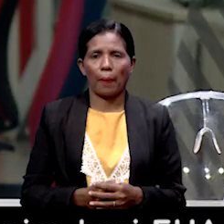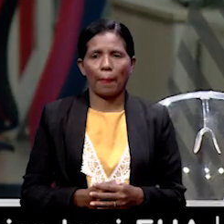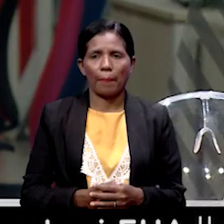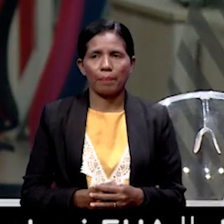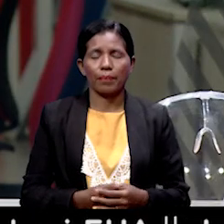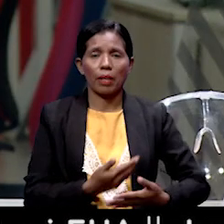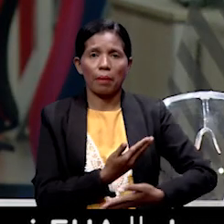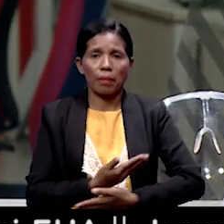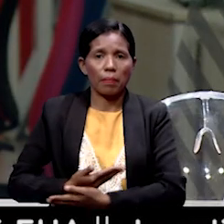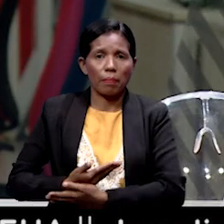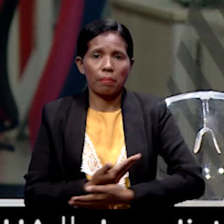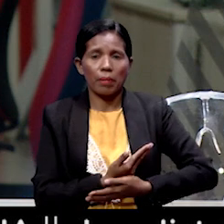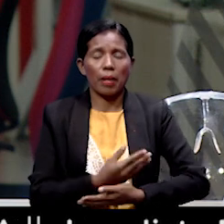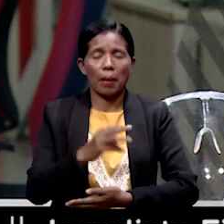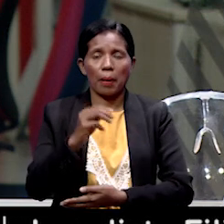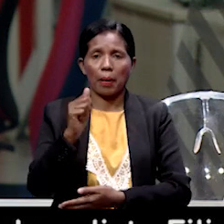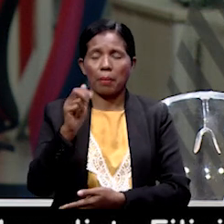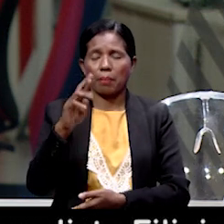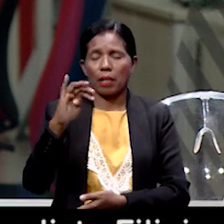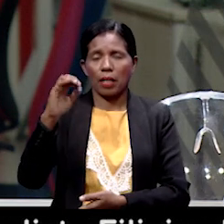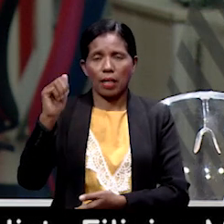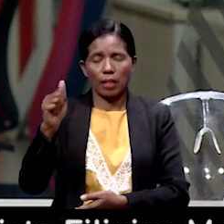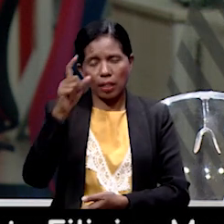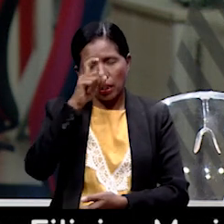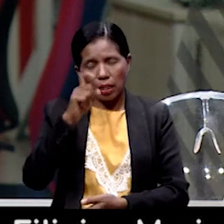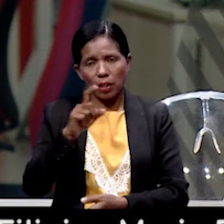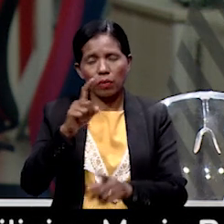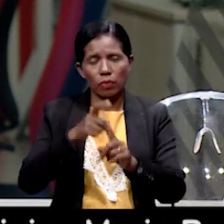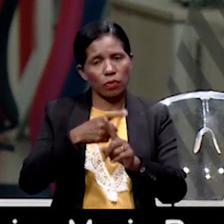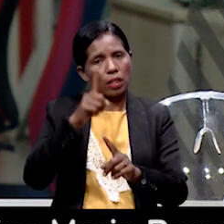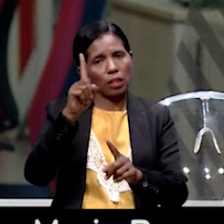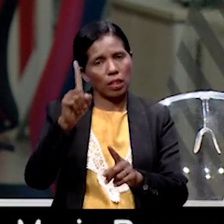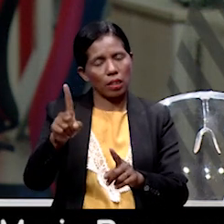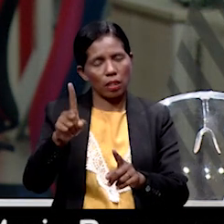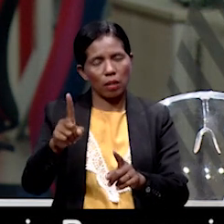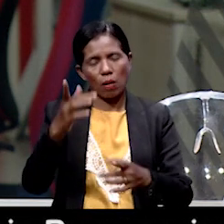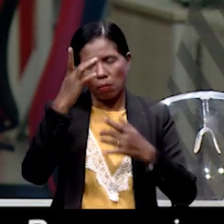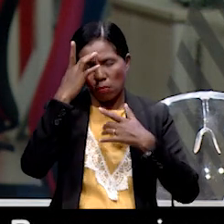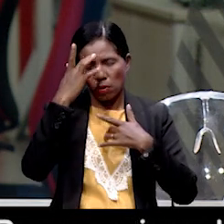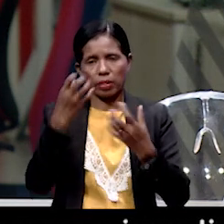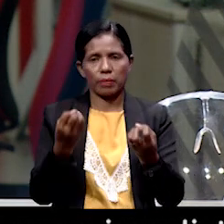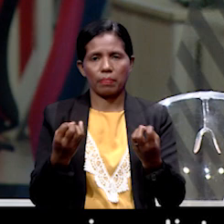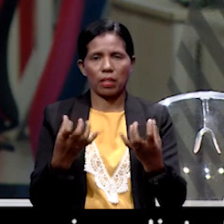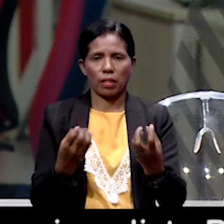Bebé María do Carmo, idade Fulan e da Recim, sofre moras complexa.